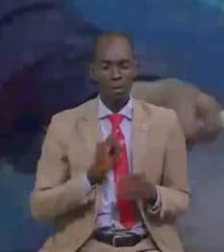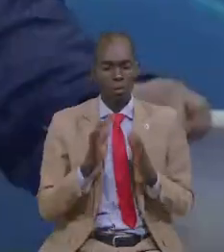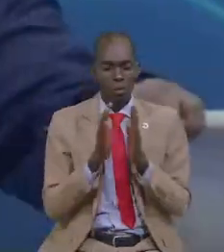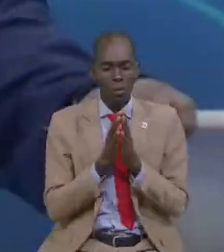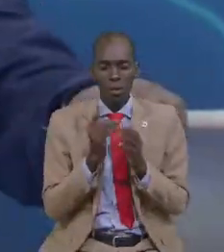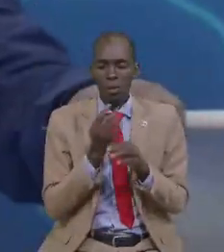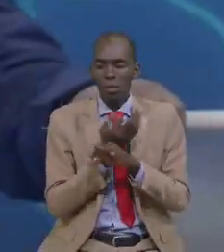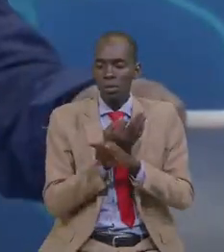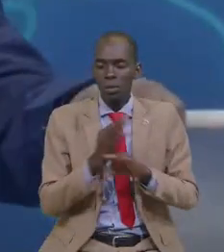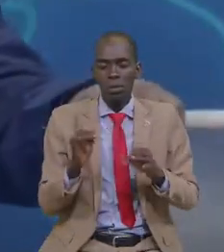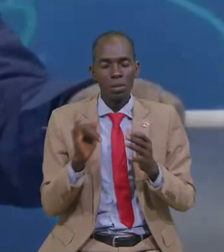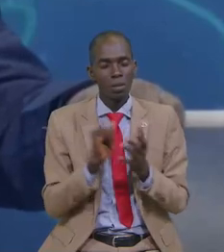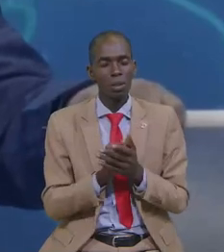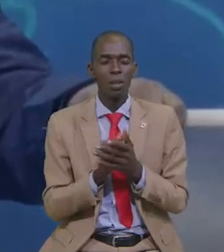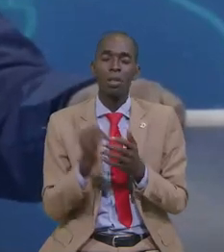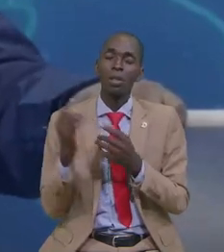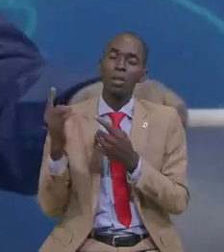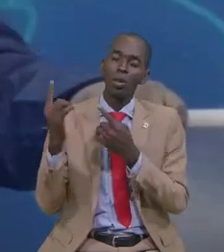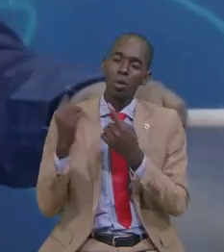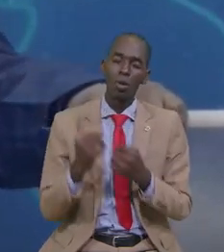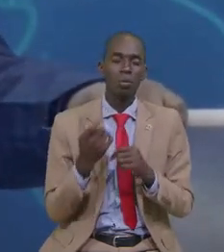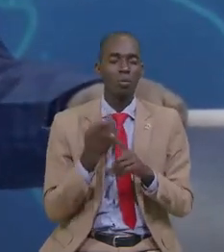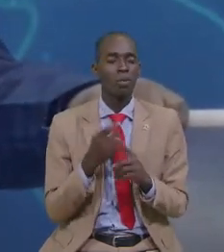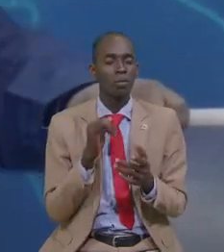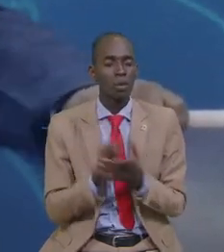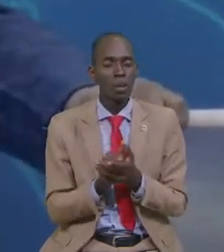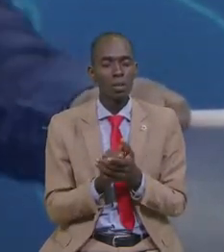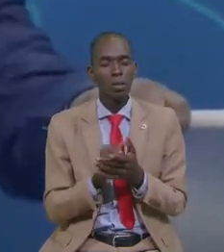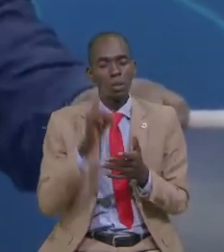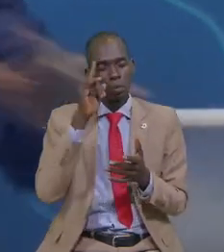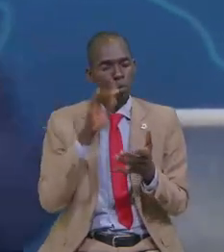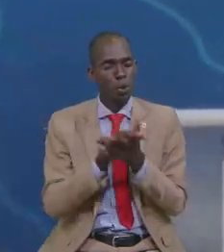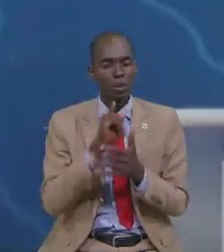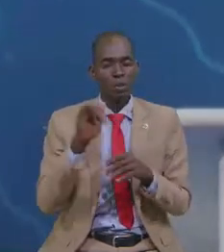Seigneur, je prie que la libération qui provient de toi,